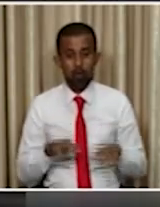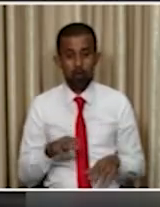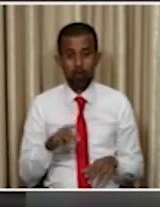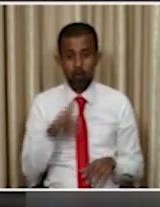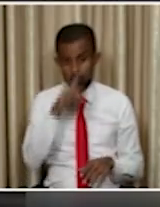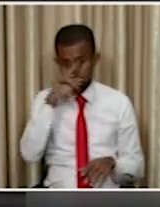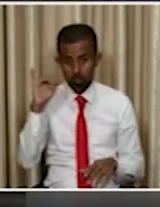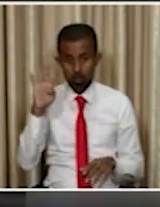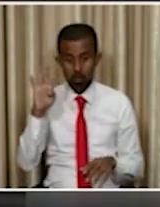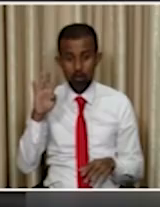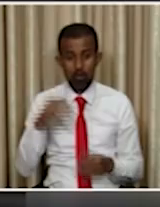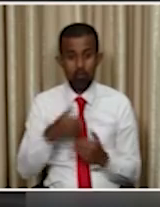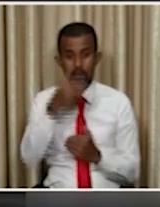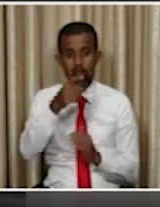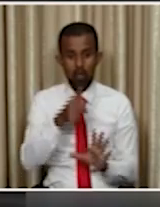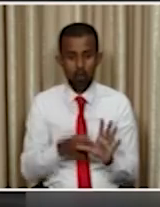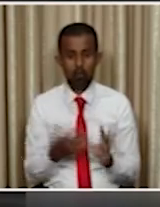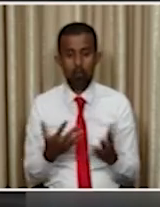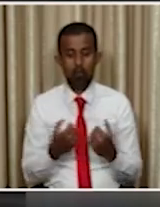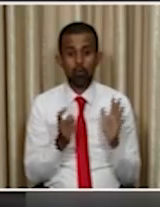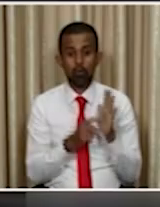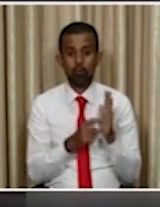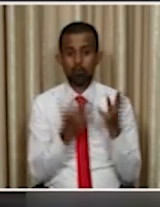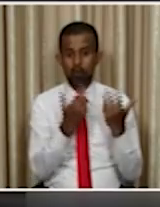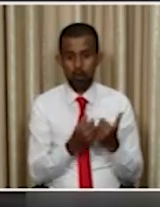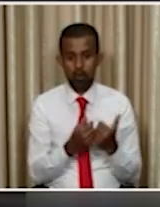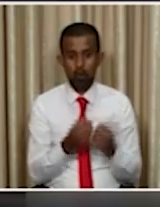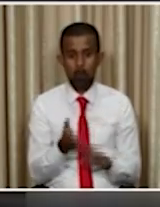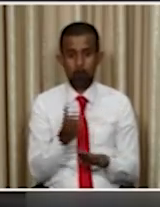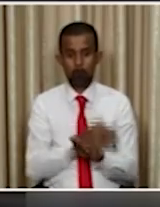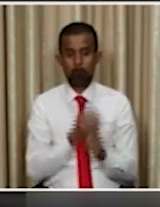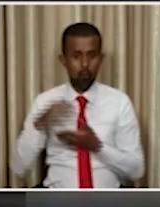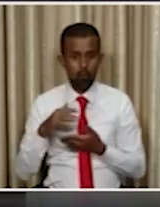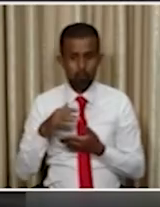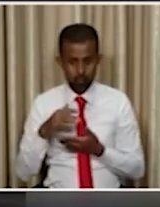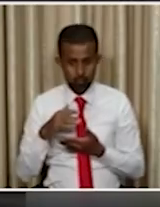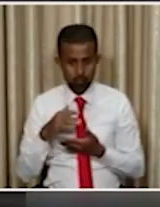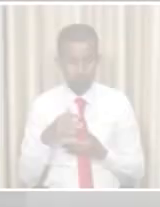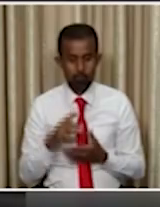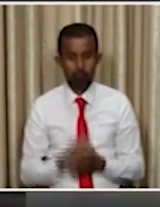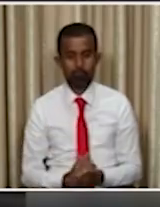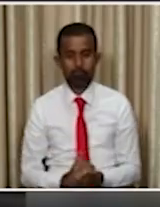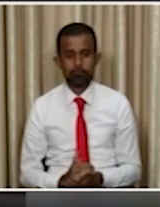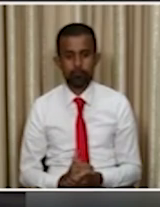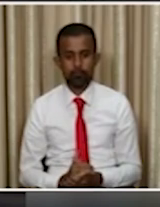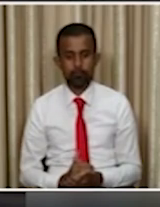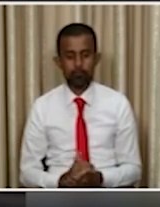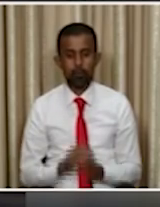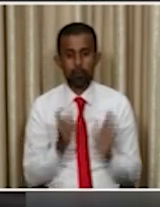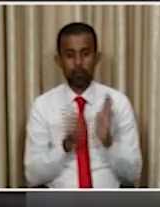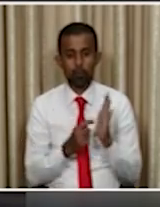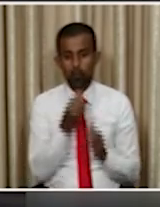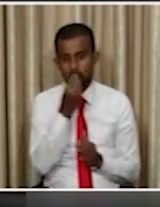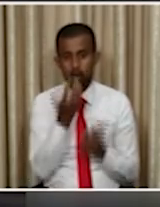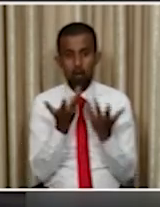ඉදිරි වර්ෂයේදී ආනයනය කිරීමට අවශ්‍ය මෞසතුන් සංඛ්‍යාව පුරෝකථනය සිදු කර ආනයනය කිරීමට සිදු කරනු ලැබේ. එසේම කුකුල් ආහාර